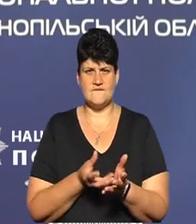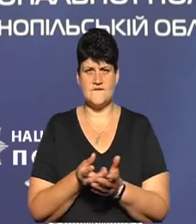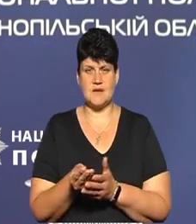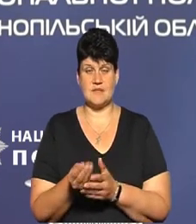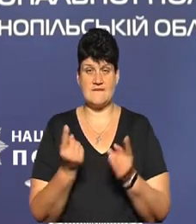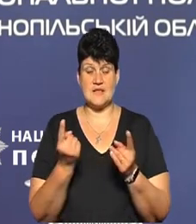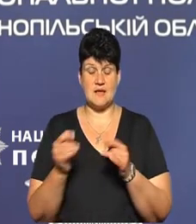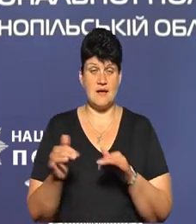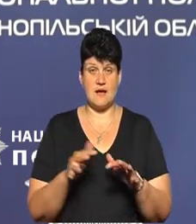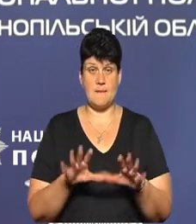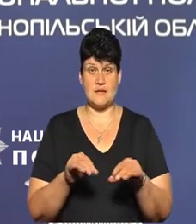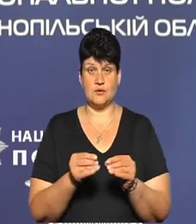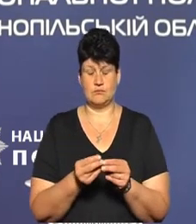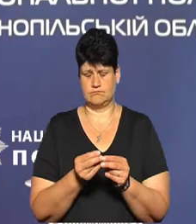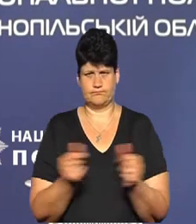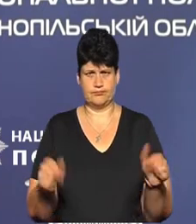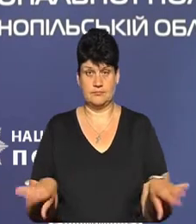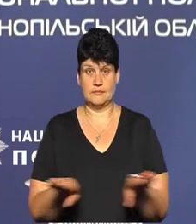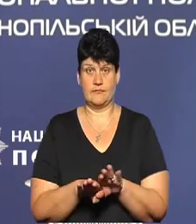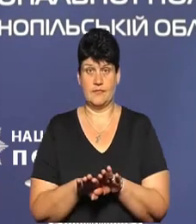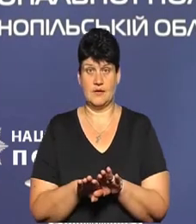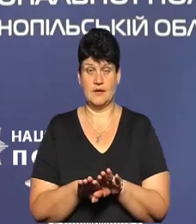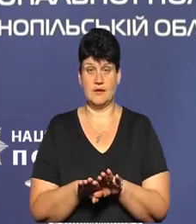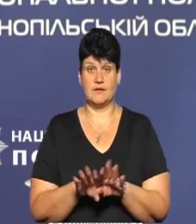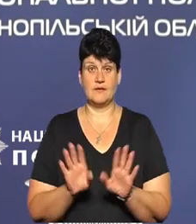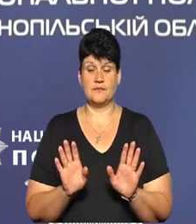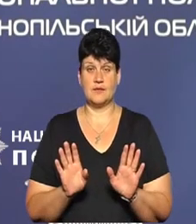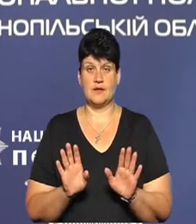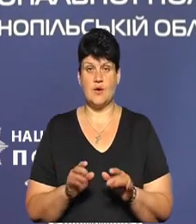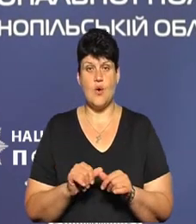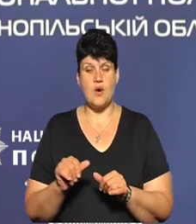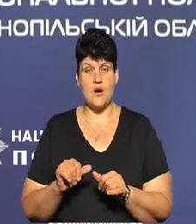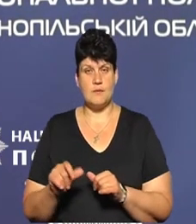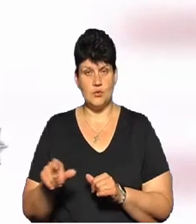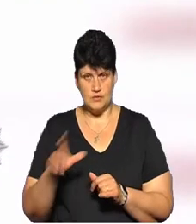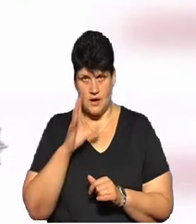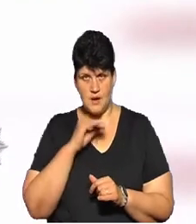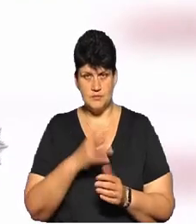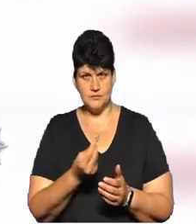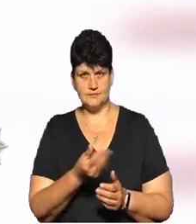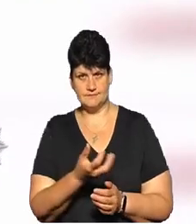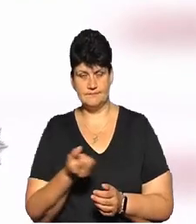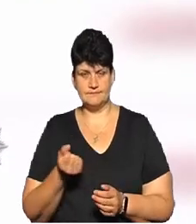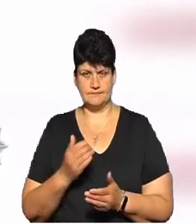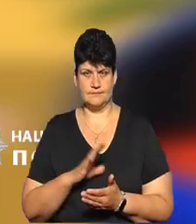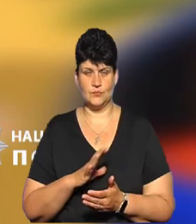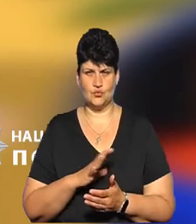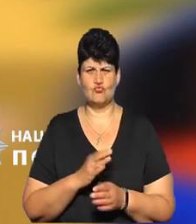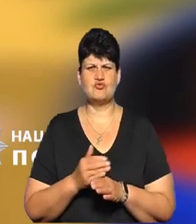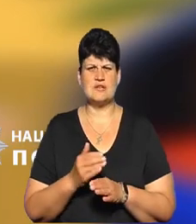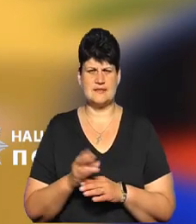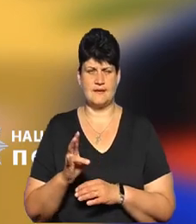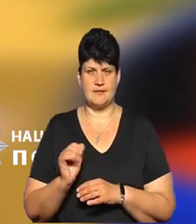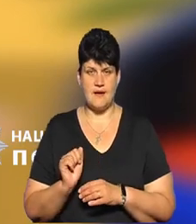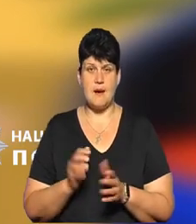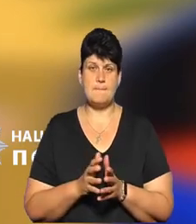після цього моментальне закриття, щоб заробити грошові кошти. Деякі люди грошові кошти встигли вивести, наприклад, там якусь частину, але більшість все